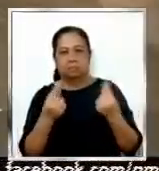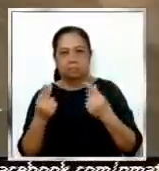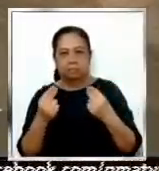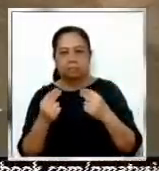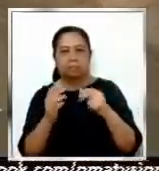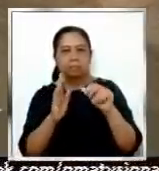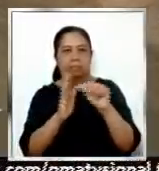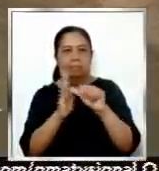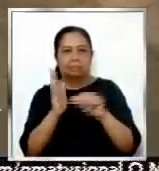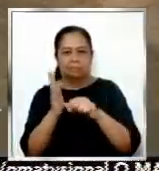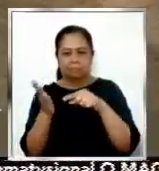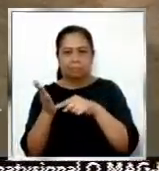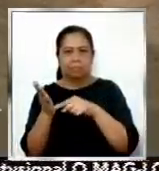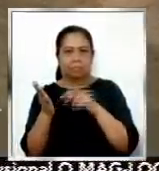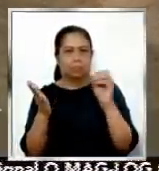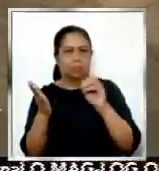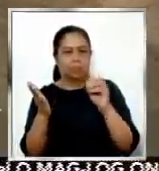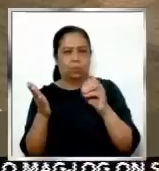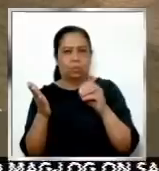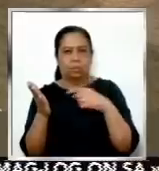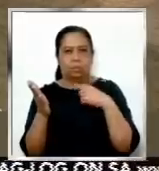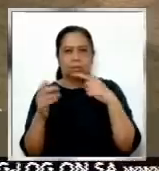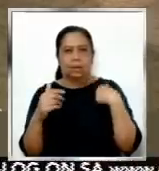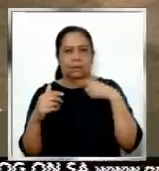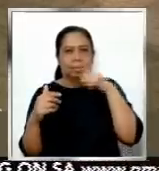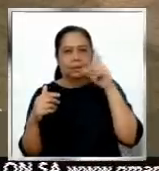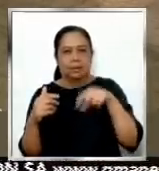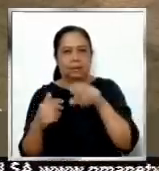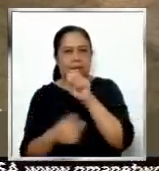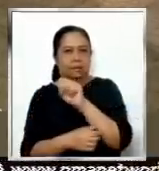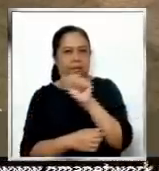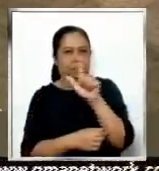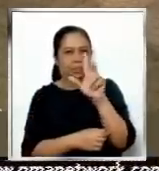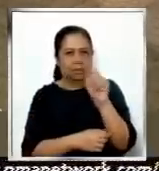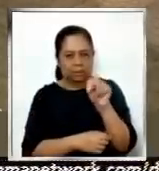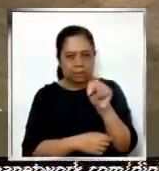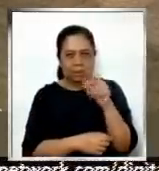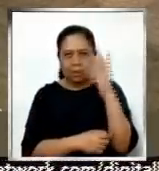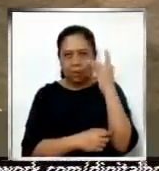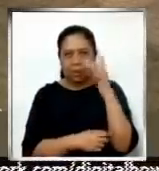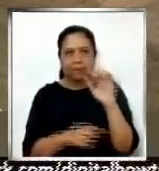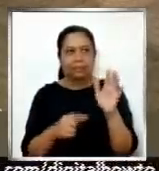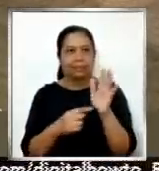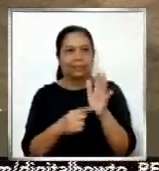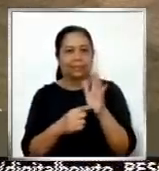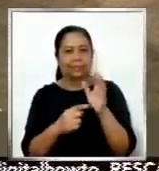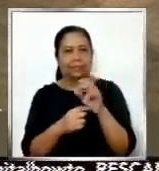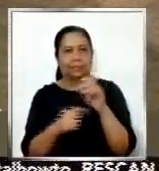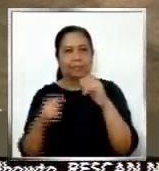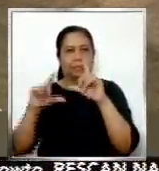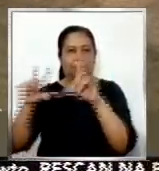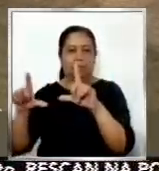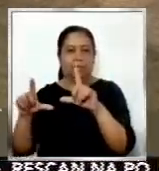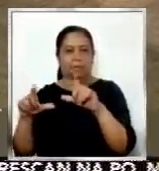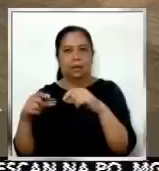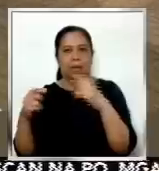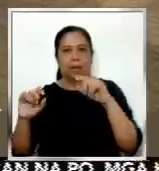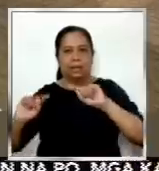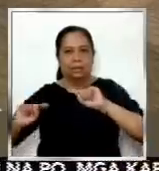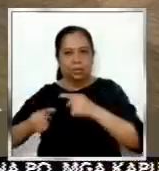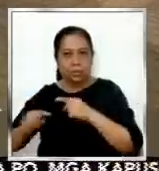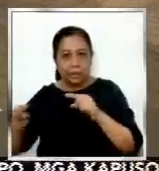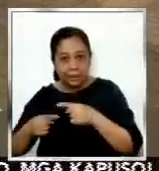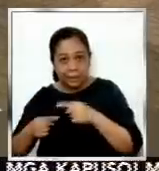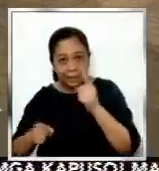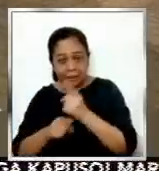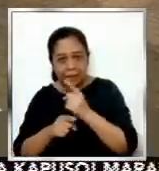wala hong, hindi ho namin kailangan ng SALN. Kasi katulad po ng charge ng undue injury,